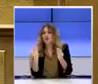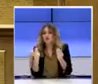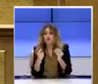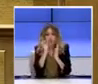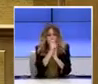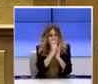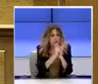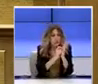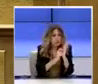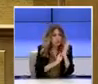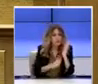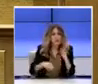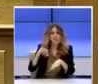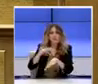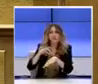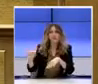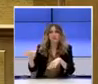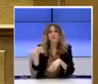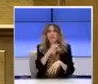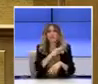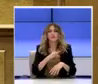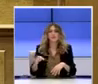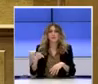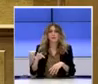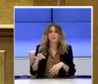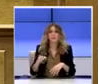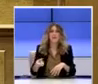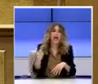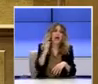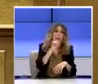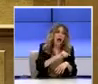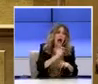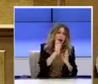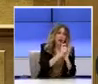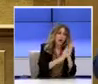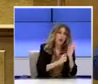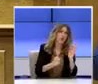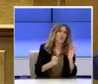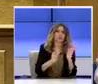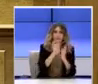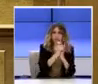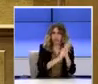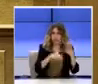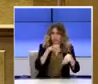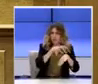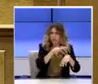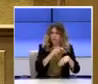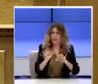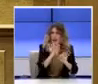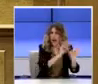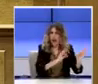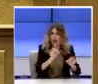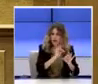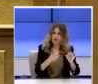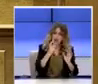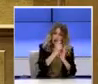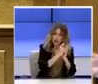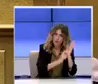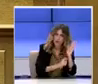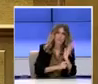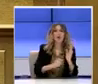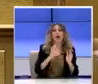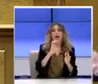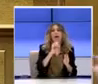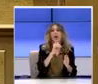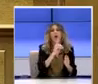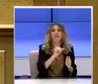ενοχλημένος με τη συζήτηση που γίνεται περί διπλών βιβλίων. Και κάποιοι φαίνεται ότι αφουγκράστηκαν την ενόχλησή σας και